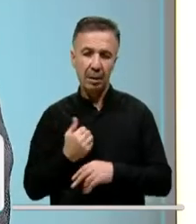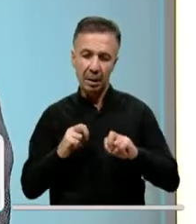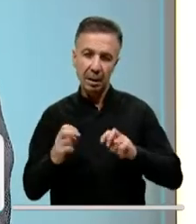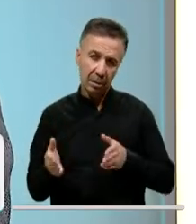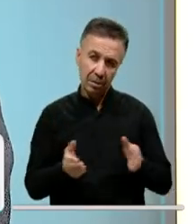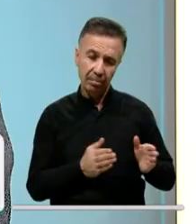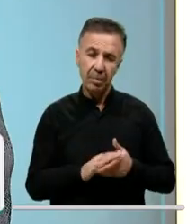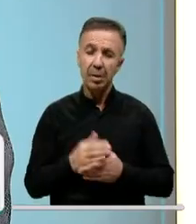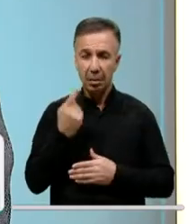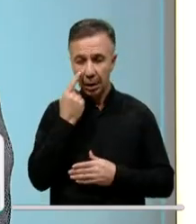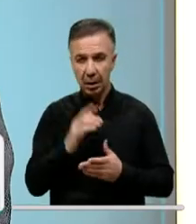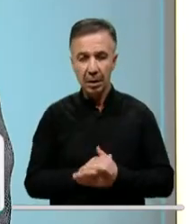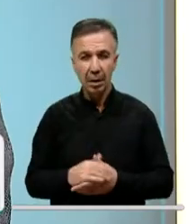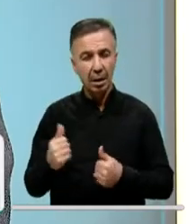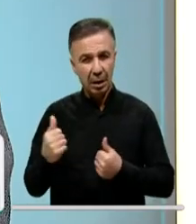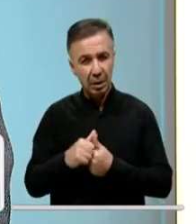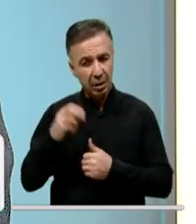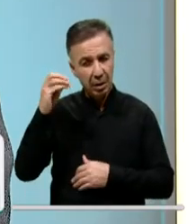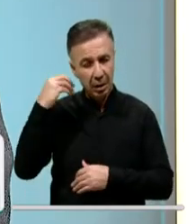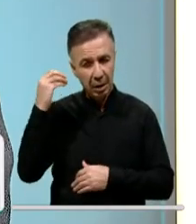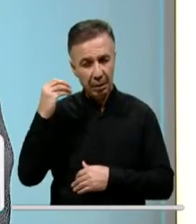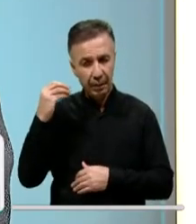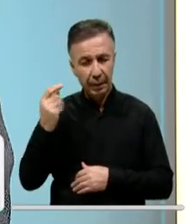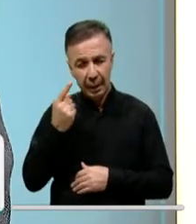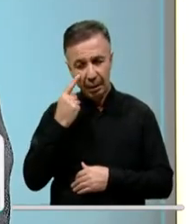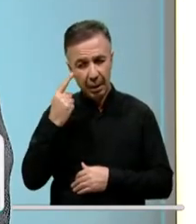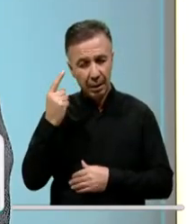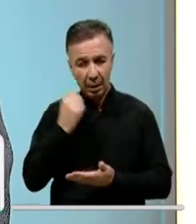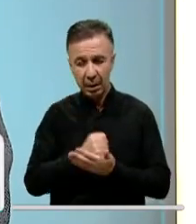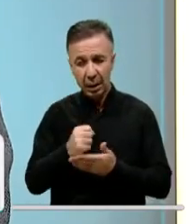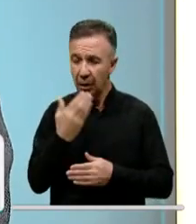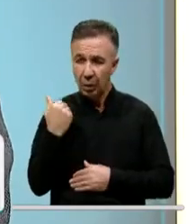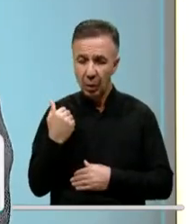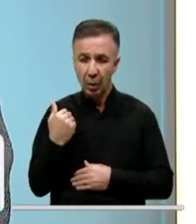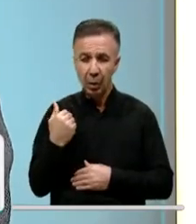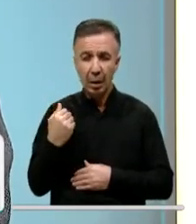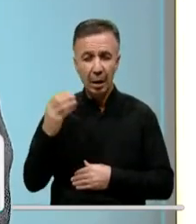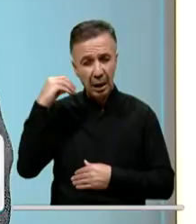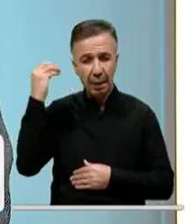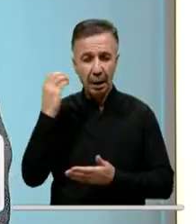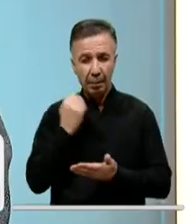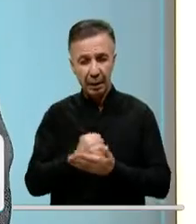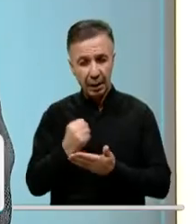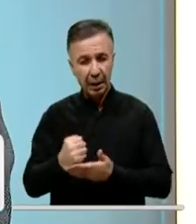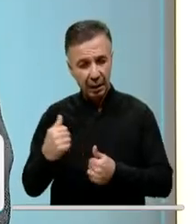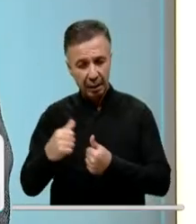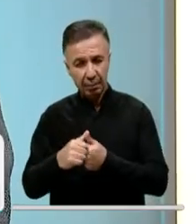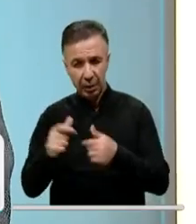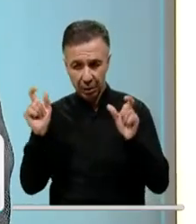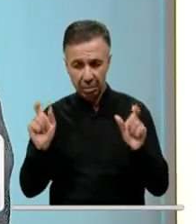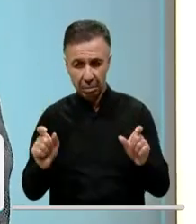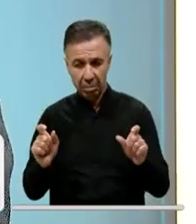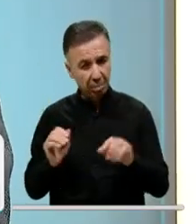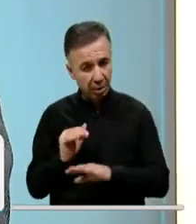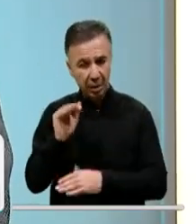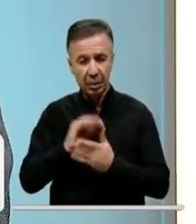İşte bakın bu kardeşimiz resmi olarak evlenmemiş, dini olarak evlenmiş ve belli bir müddette yaşamışlar.